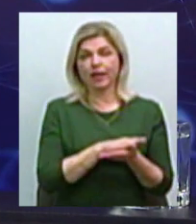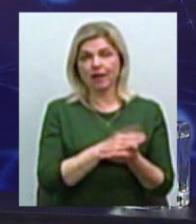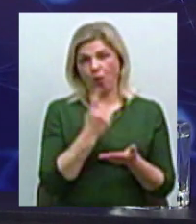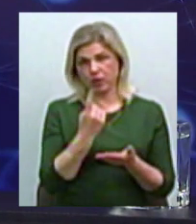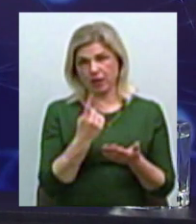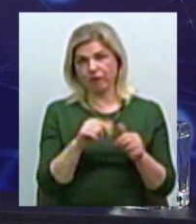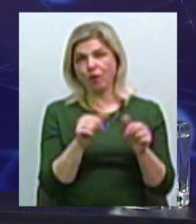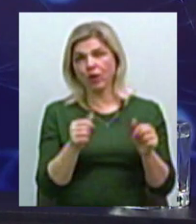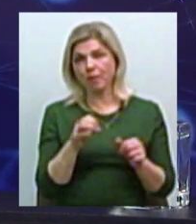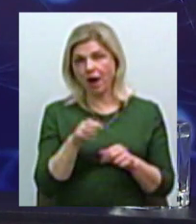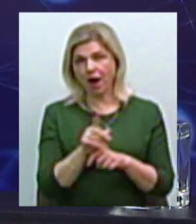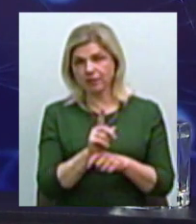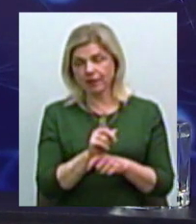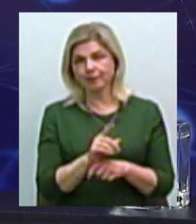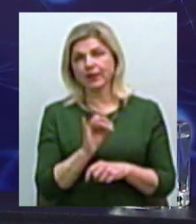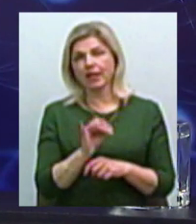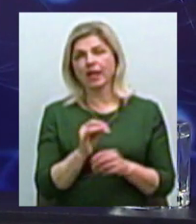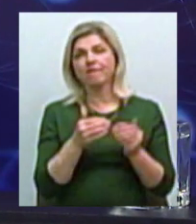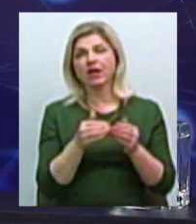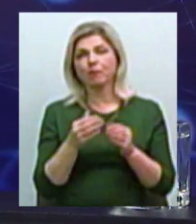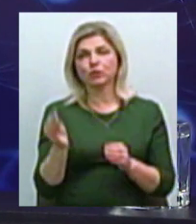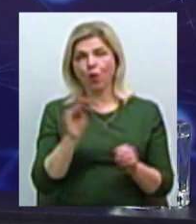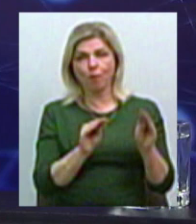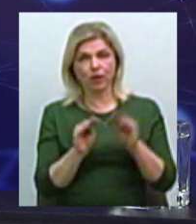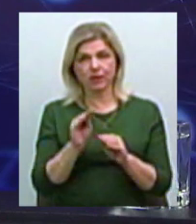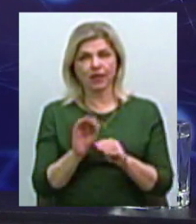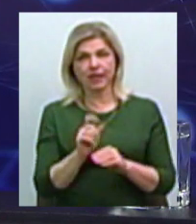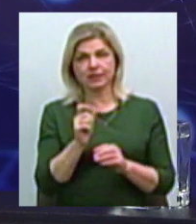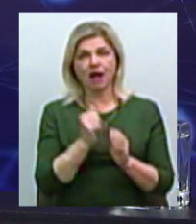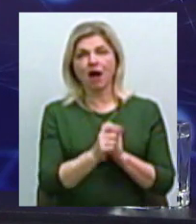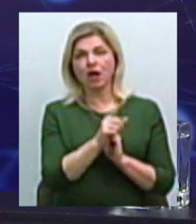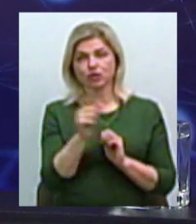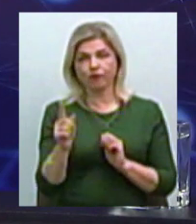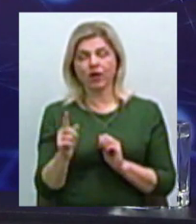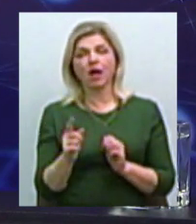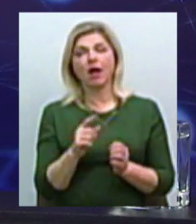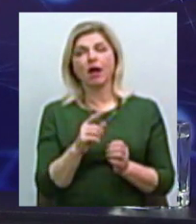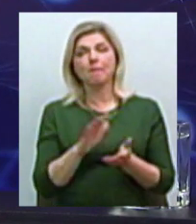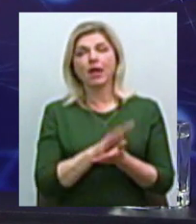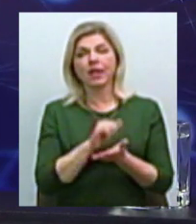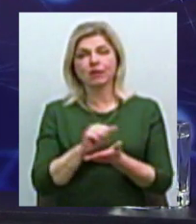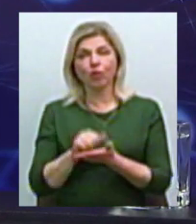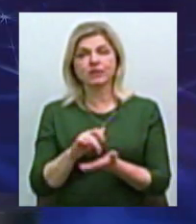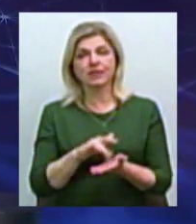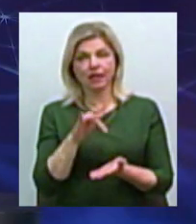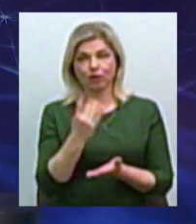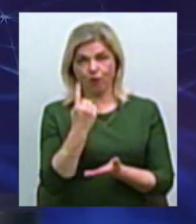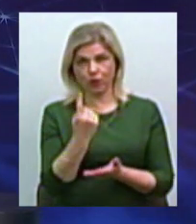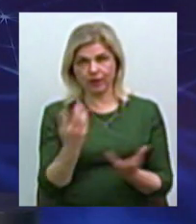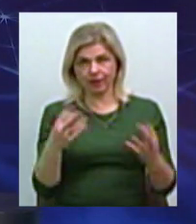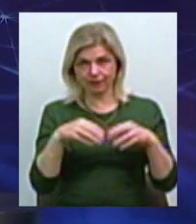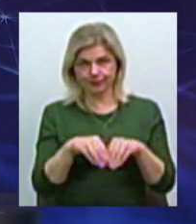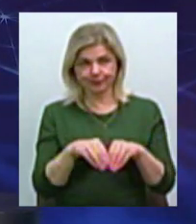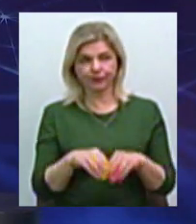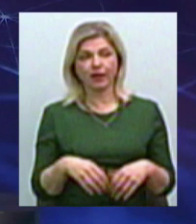випуски скомпоновані з кожного медіа-центру в один. Далі вони зараз на